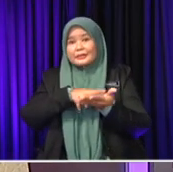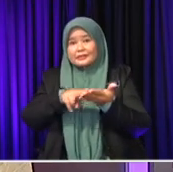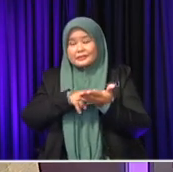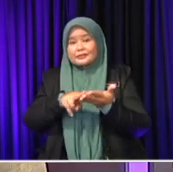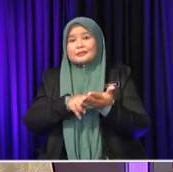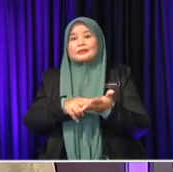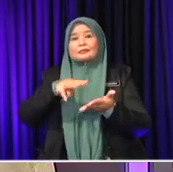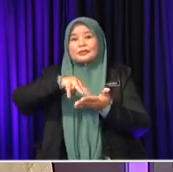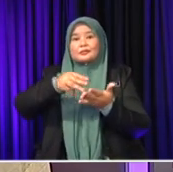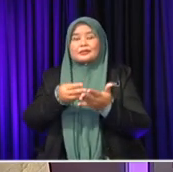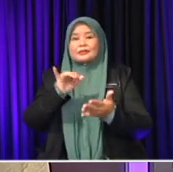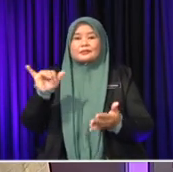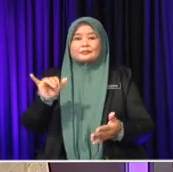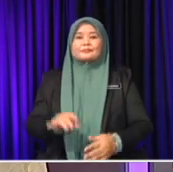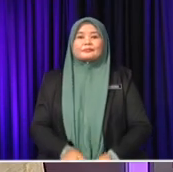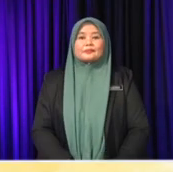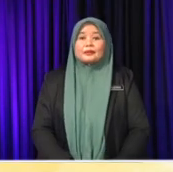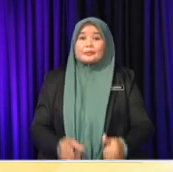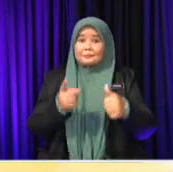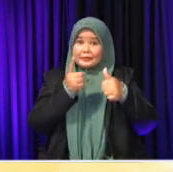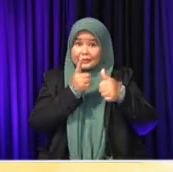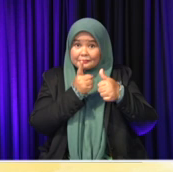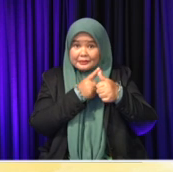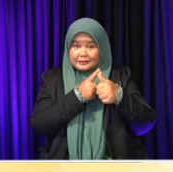pertama Ya ayyuhan